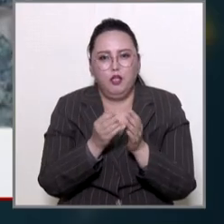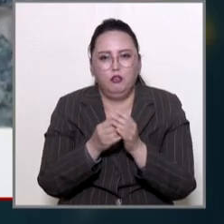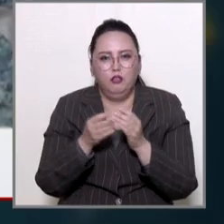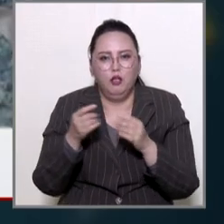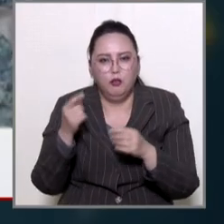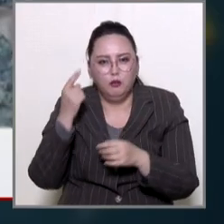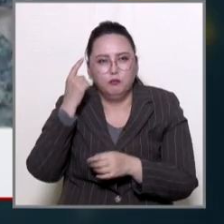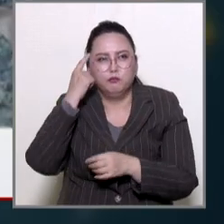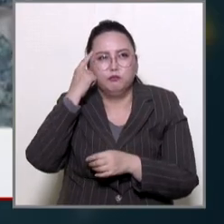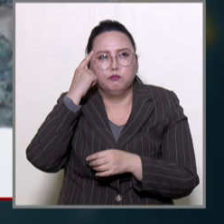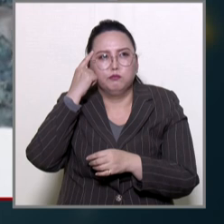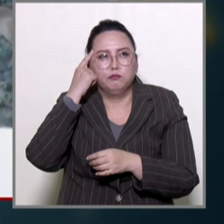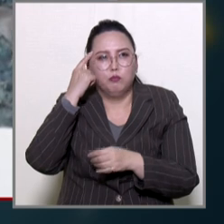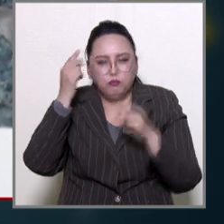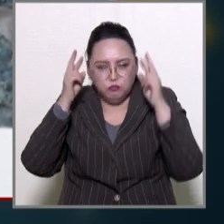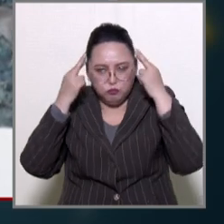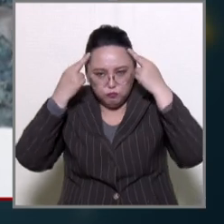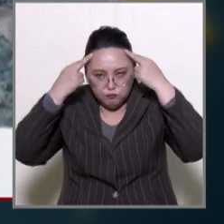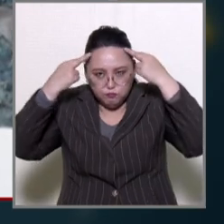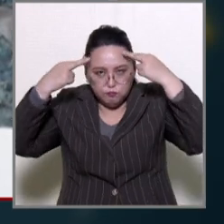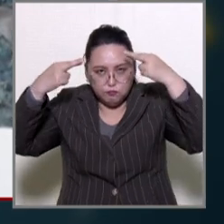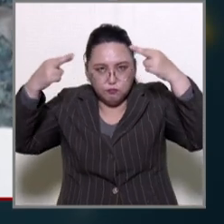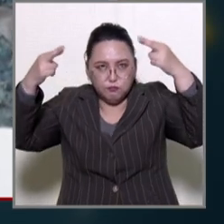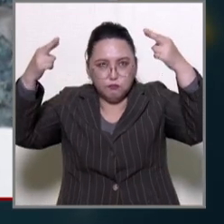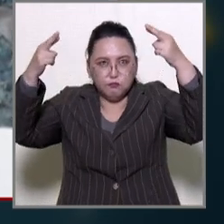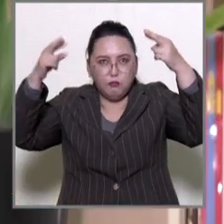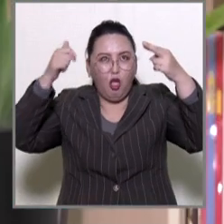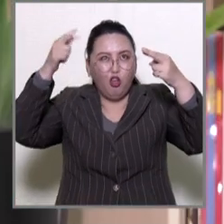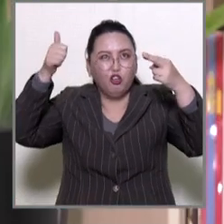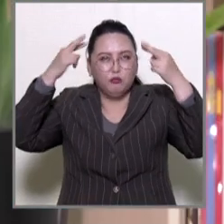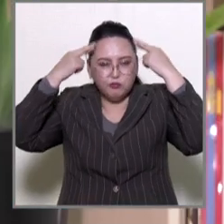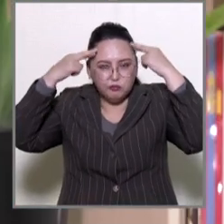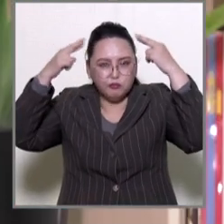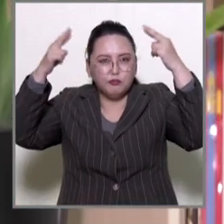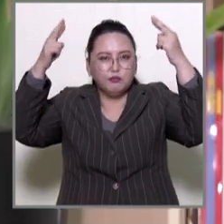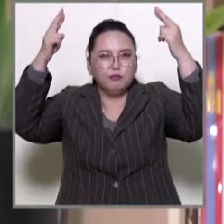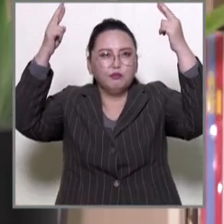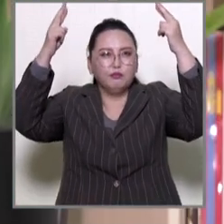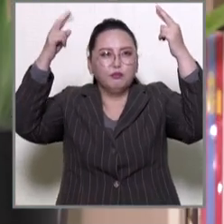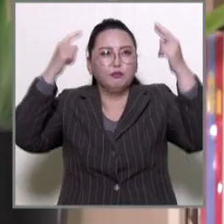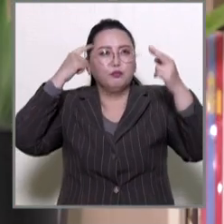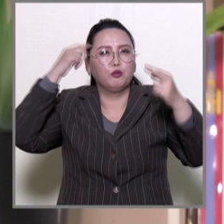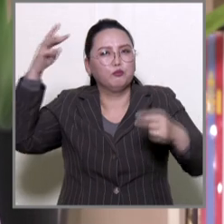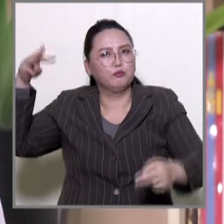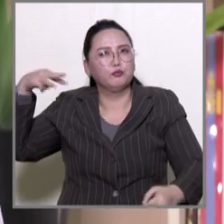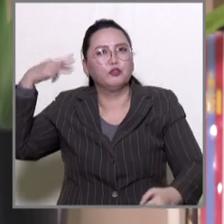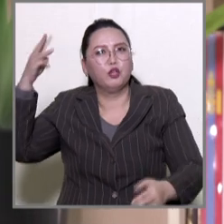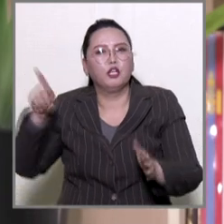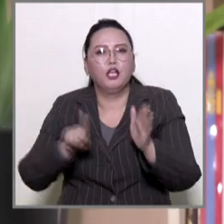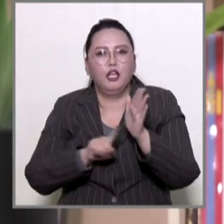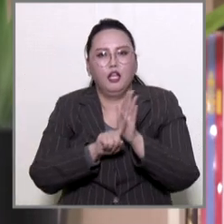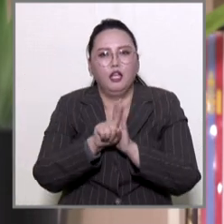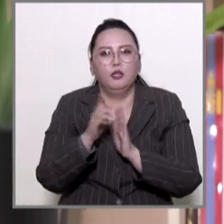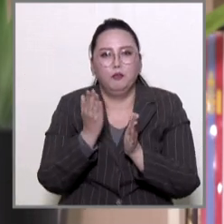тусчээ. Цохоны орой тогтсон тогтоол усанд уух болгондоо өөрийгөө тайлдан бяцхан хөөрхөн эврээ гарч өдрийн